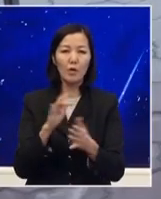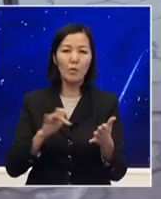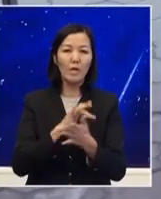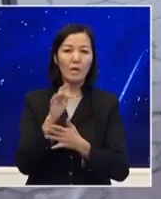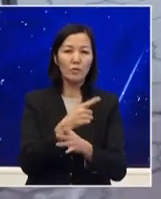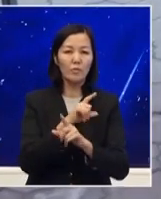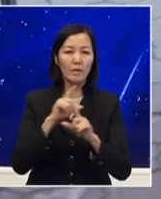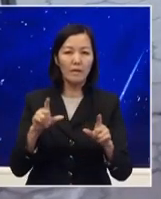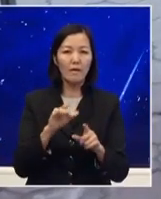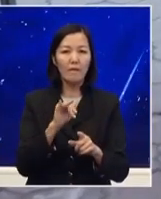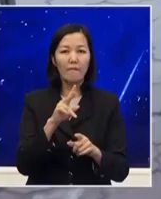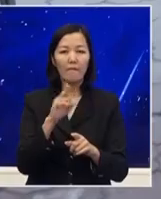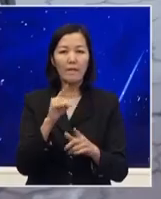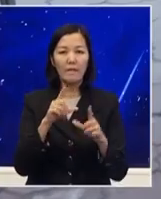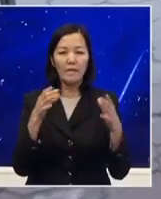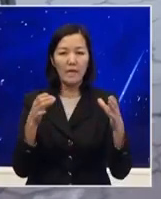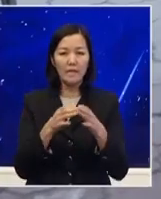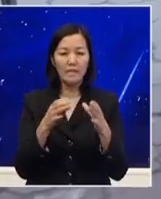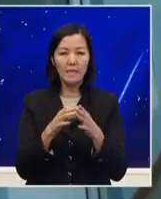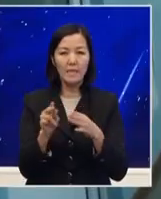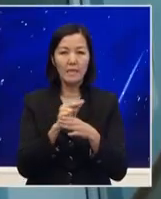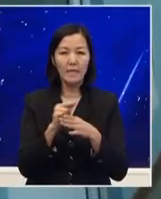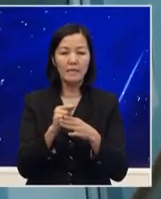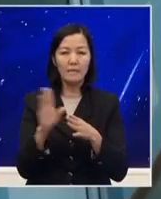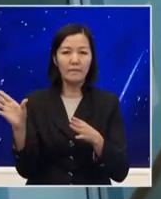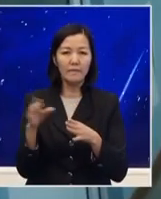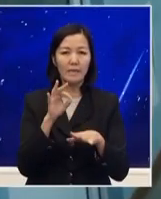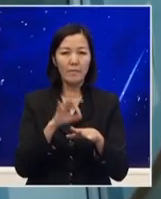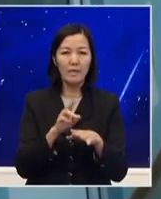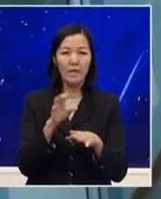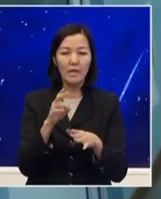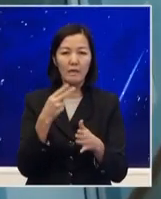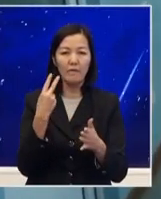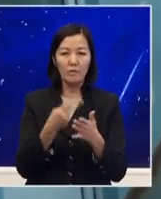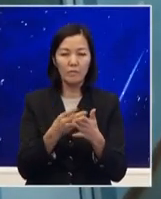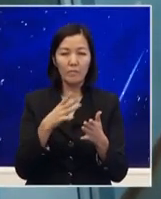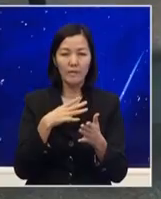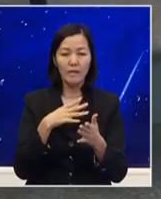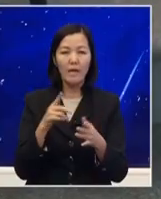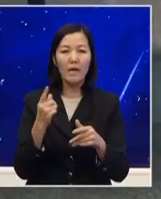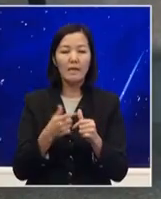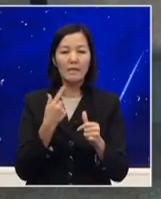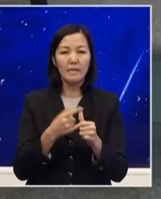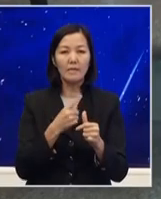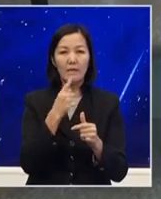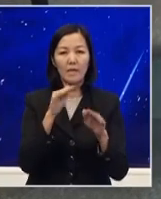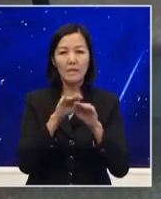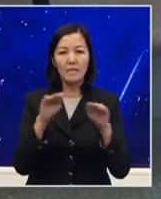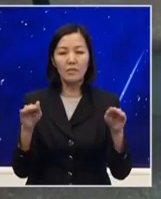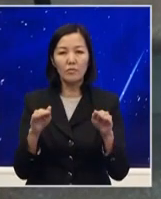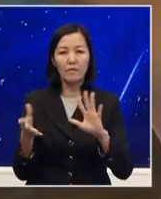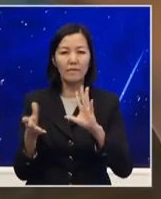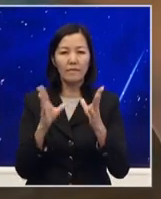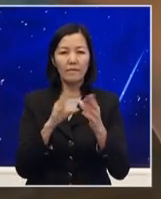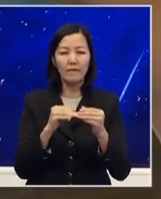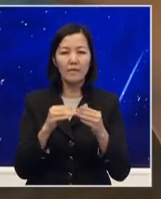начался с фильтроотделения, куда в начале своего лечения попадают все больные с коронавирусной инфекцией. В так называемой красной зоне находится весь